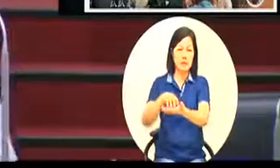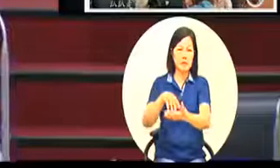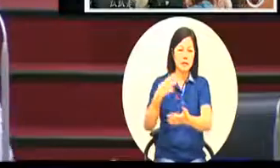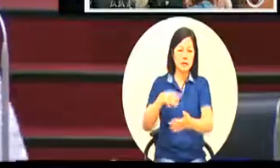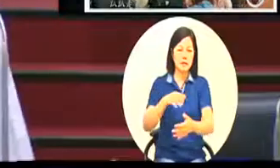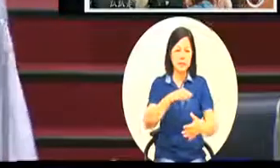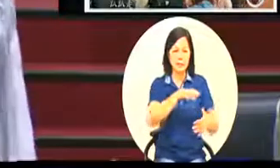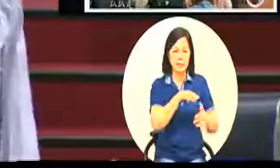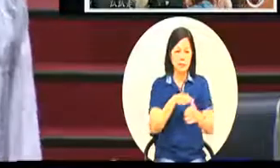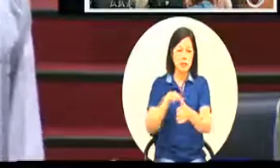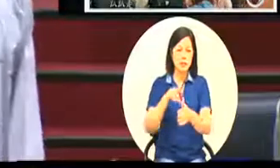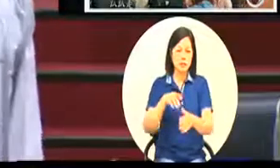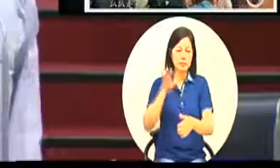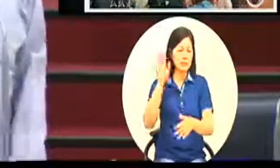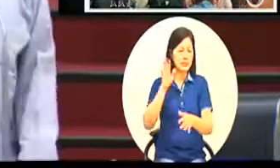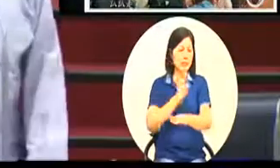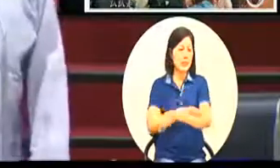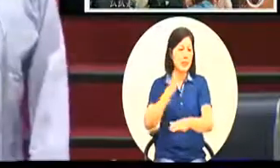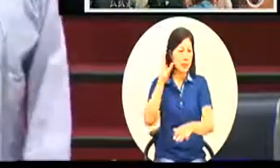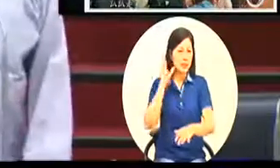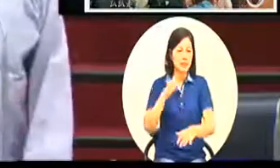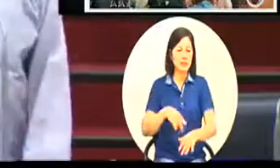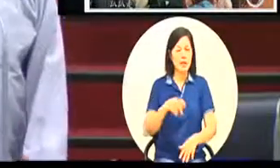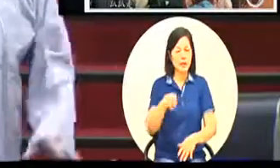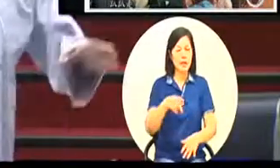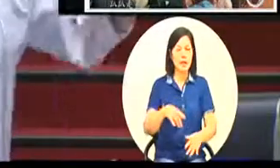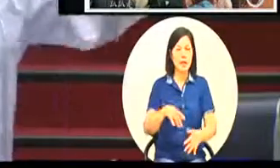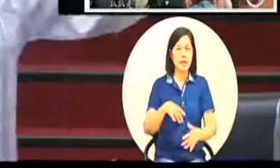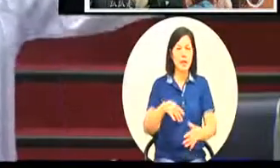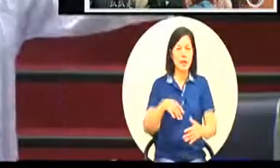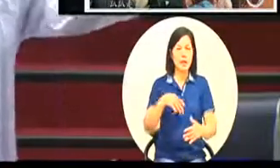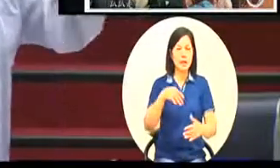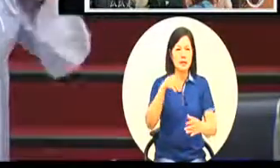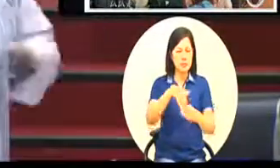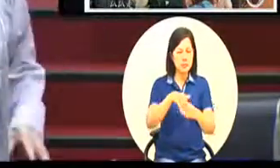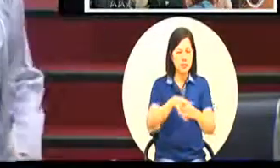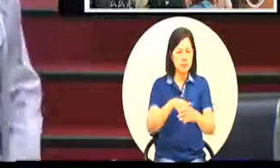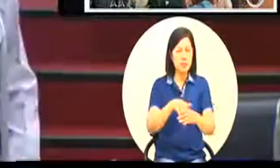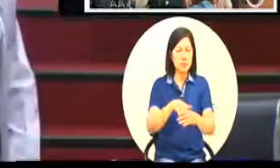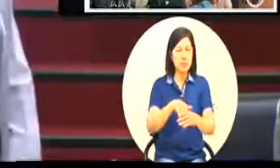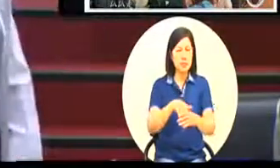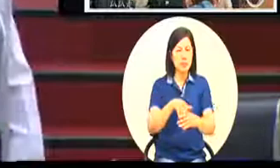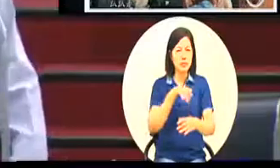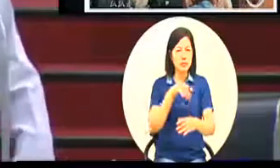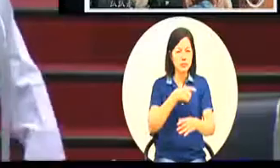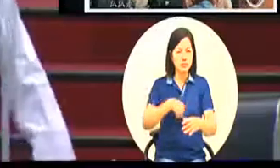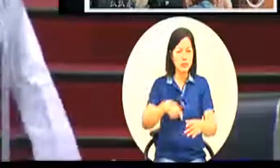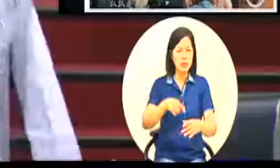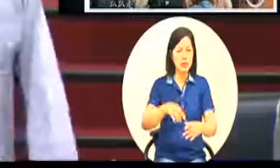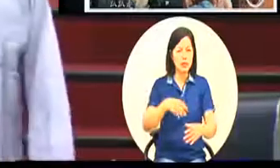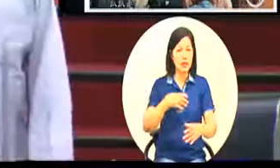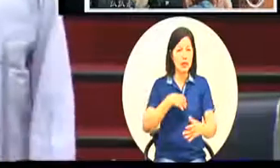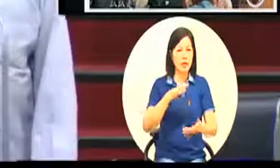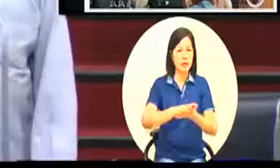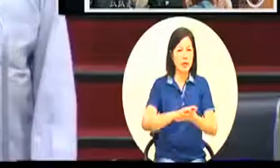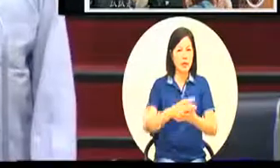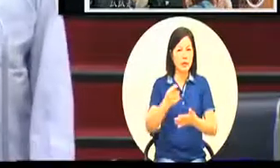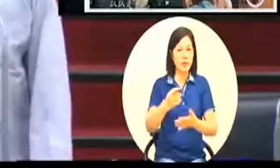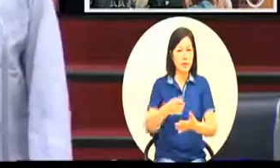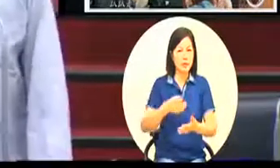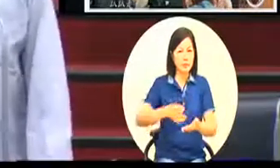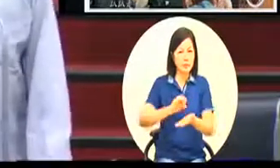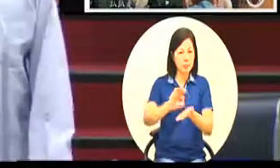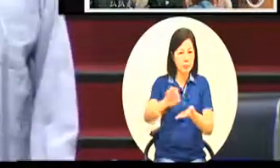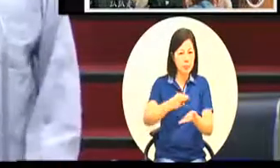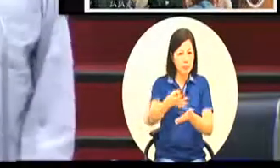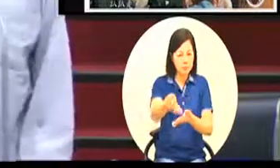讲，你选县长，敢有摕到阿扁总统的赞助金？讲无啦，迄，那个